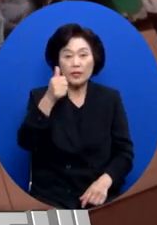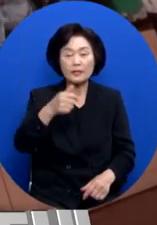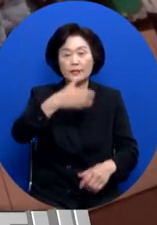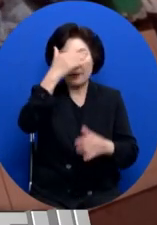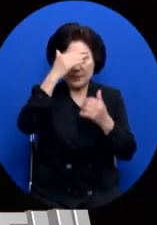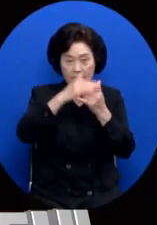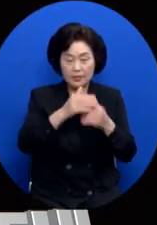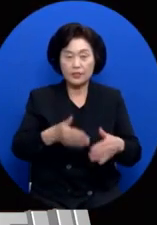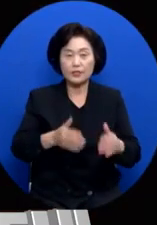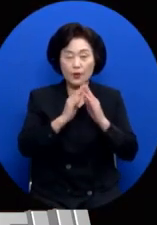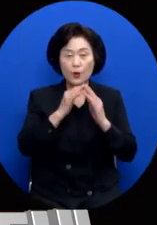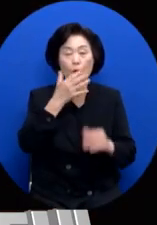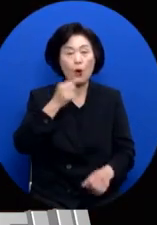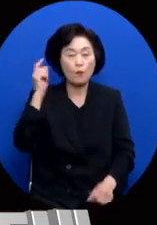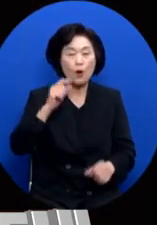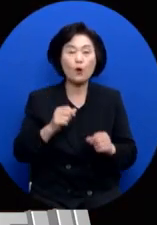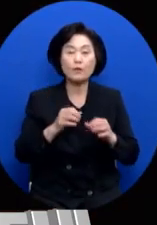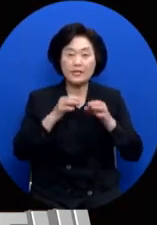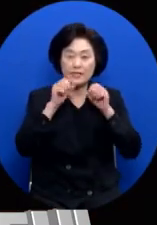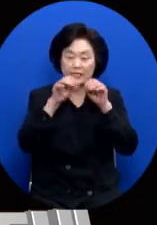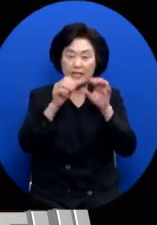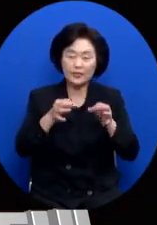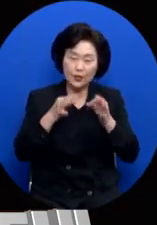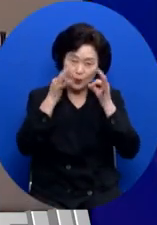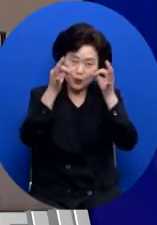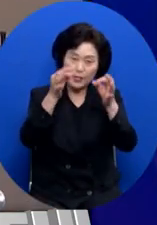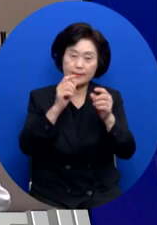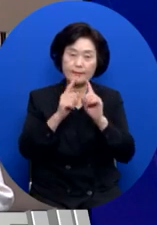세우고 복음을 전하는 데 주력하겠다고 밝혔습니다.